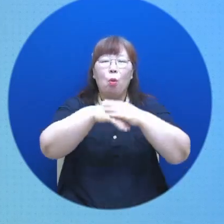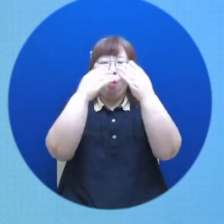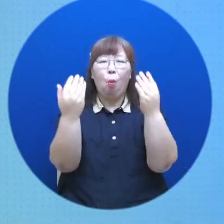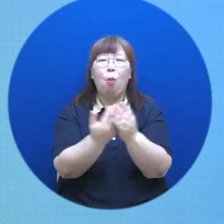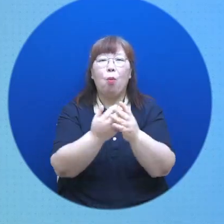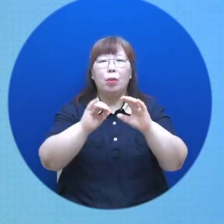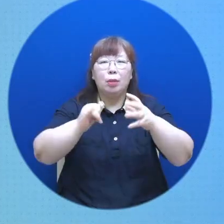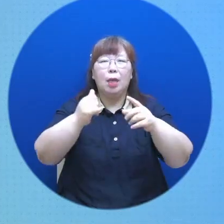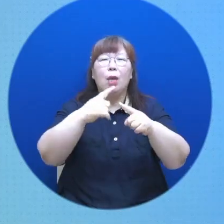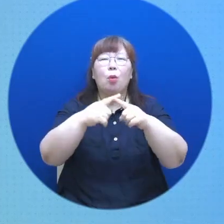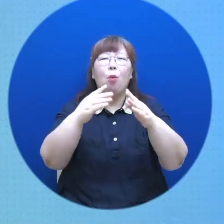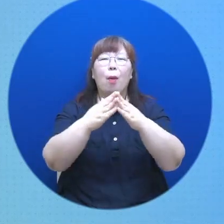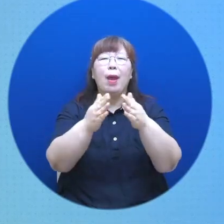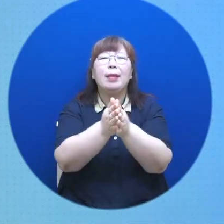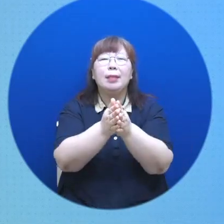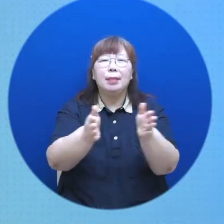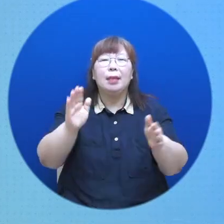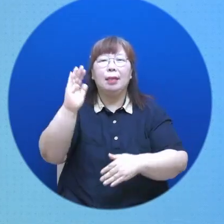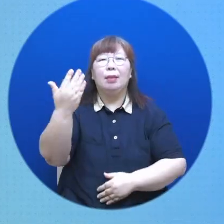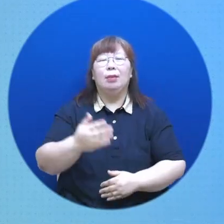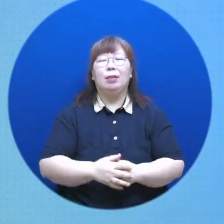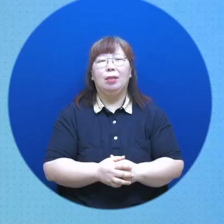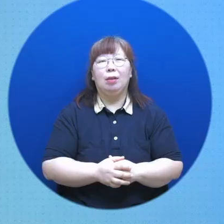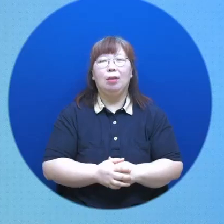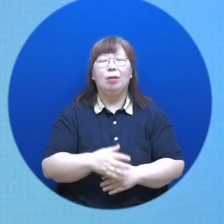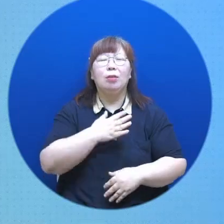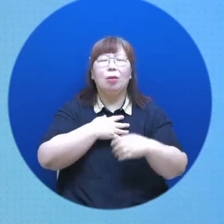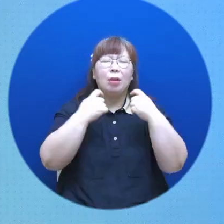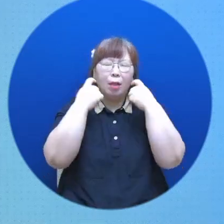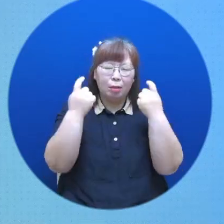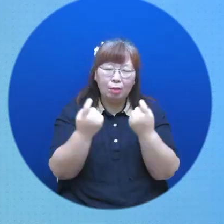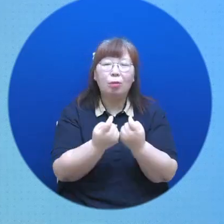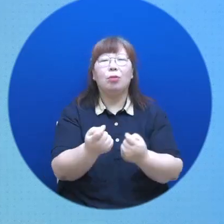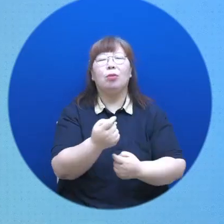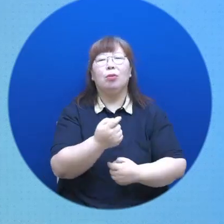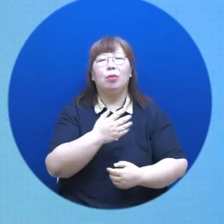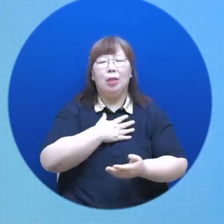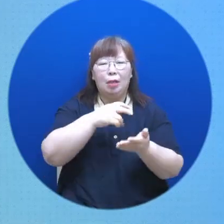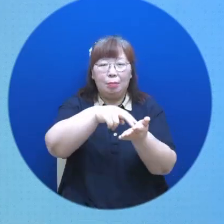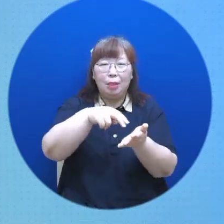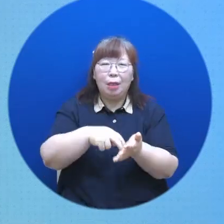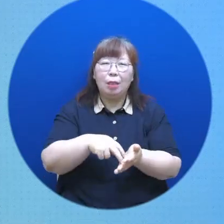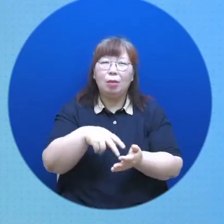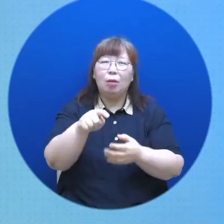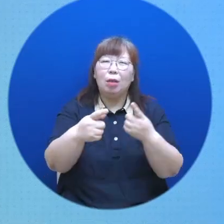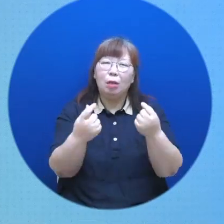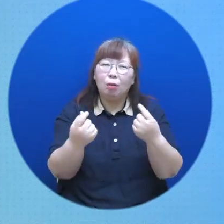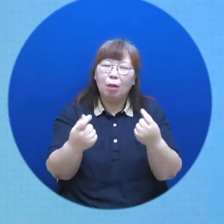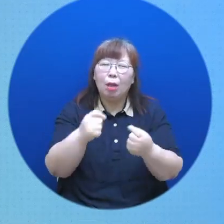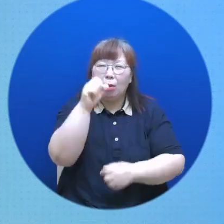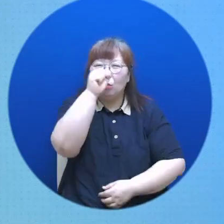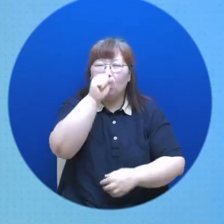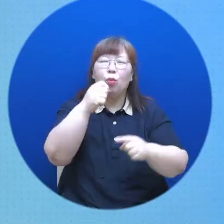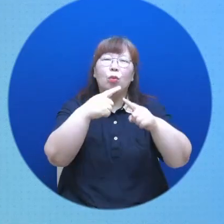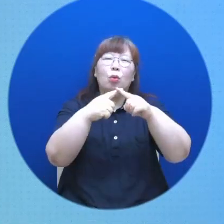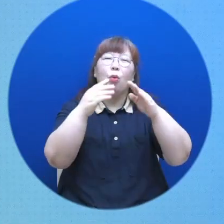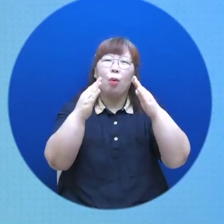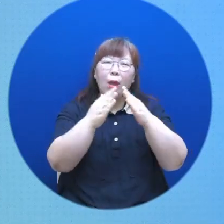교회가 시작이 되었어요. 전 개인적으로 참 감사합니다. 이렇게 좋은 교회에서 여러분들과